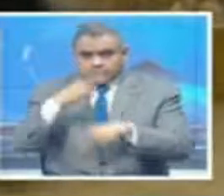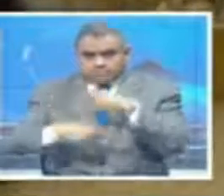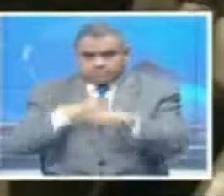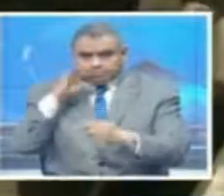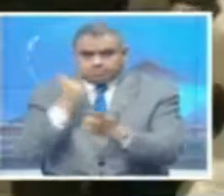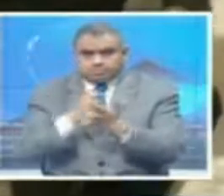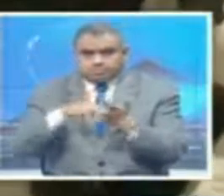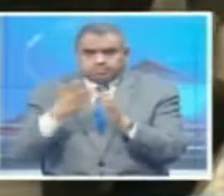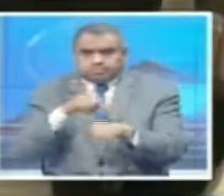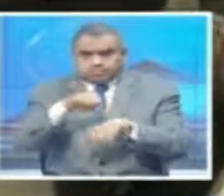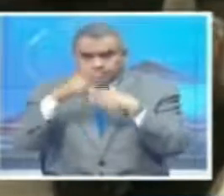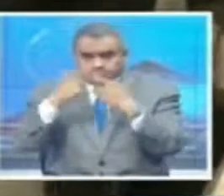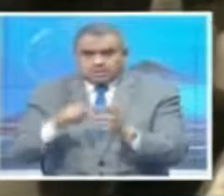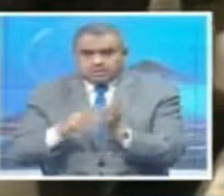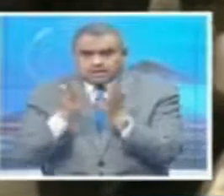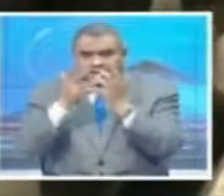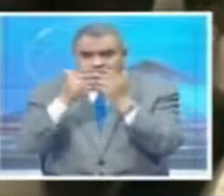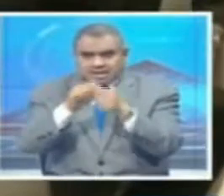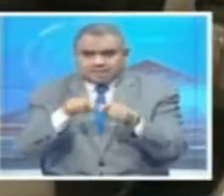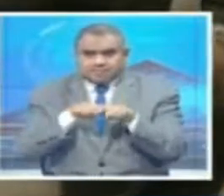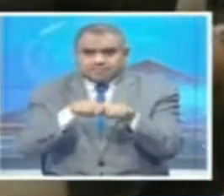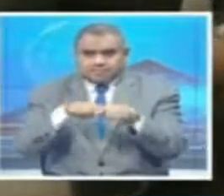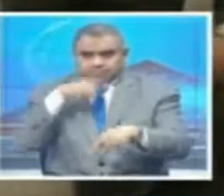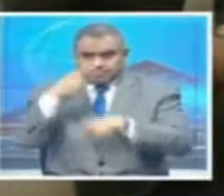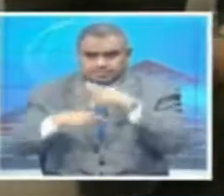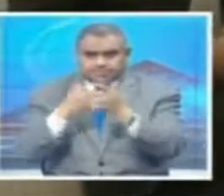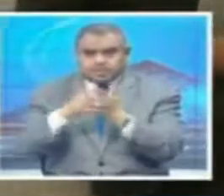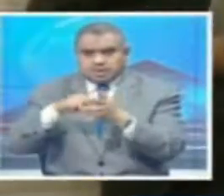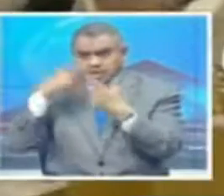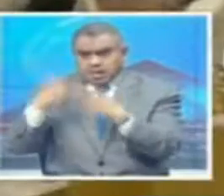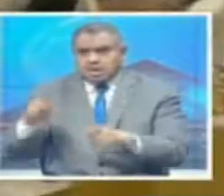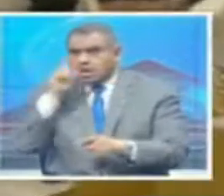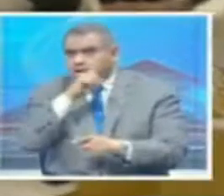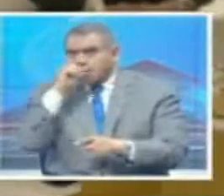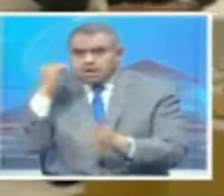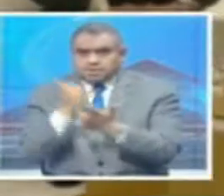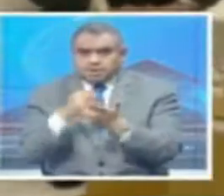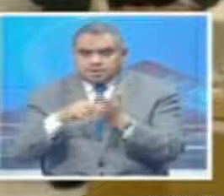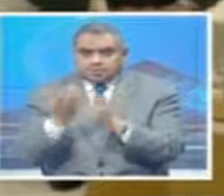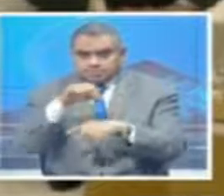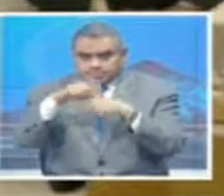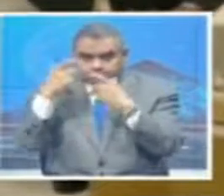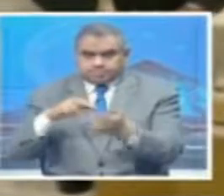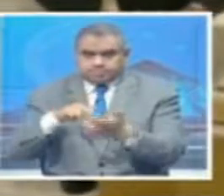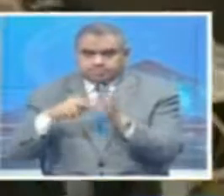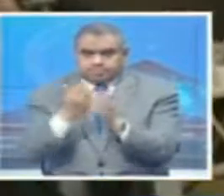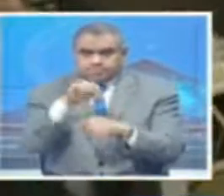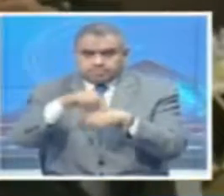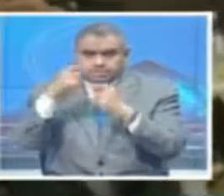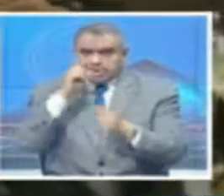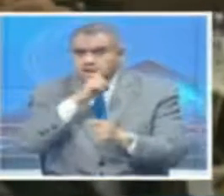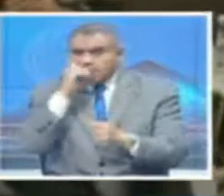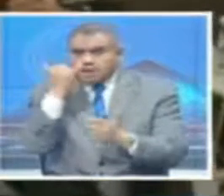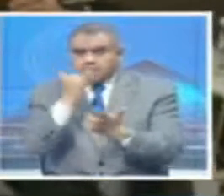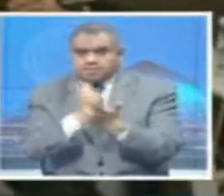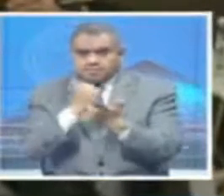اللقاء بحث علاقات التعاون العسكري وسبل تعزيزها بين دولة الإمارات العربية المتحدة وجمهورية مصر العربية،